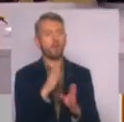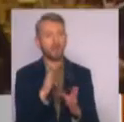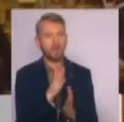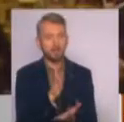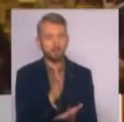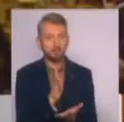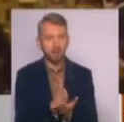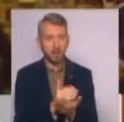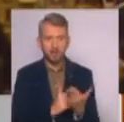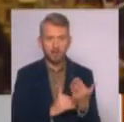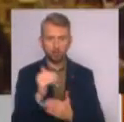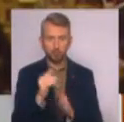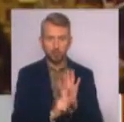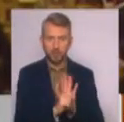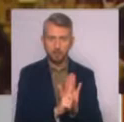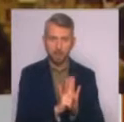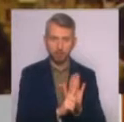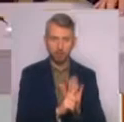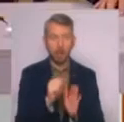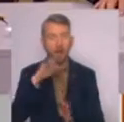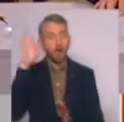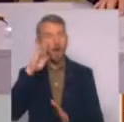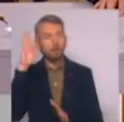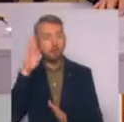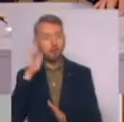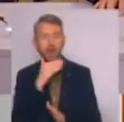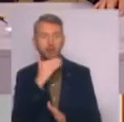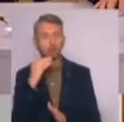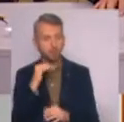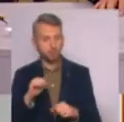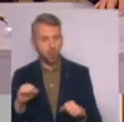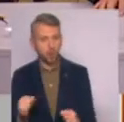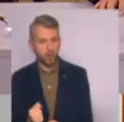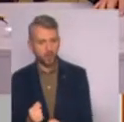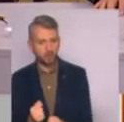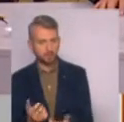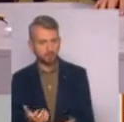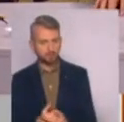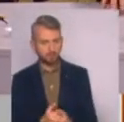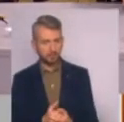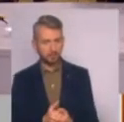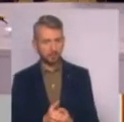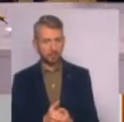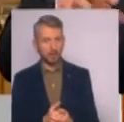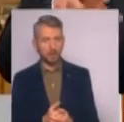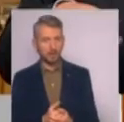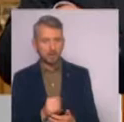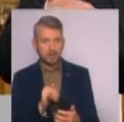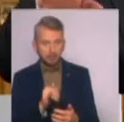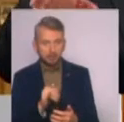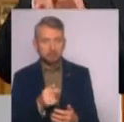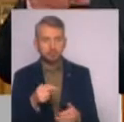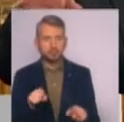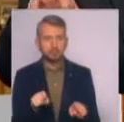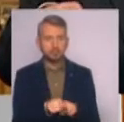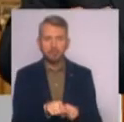має високу температуру, а вода набагато нижчу, набагато нижчу. І за рахунок цього проходить